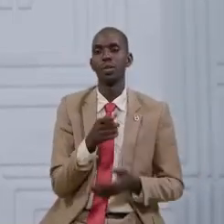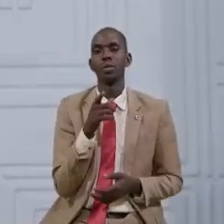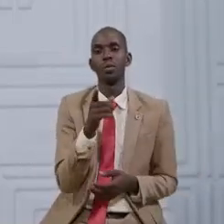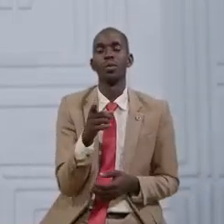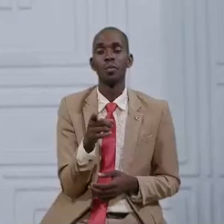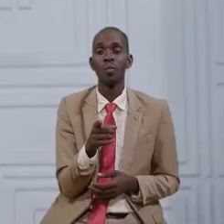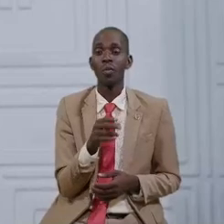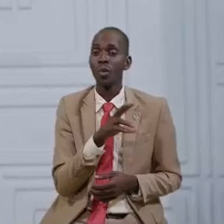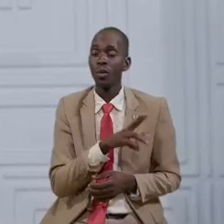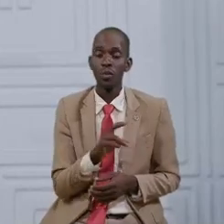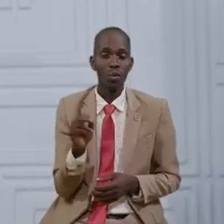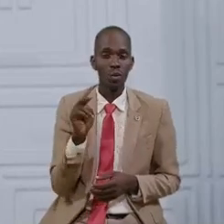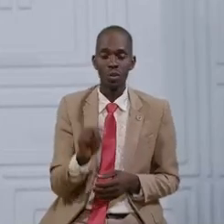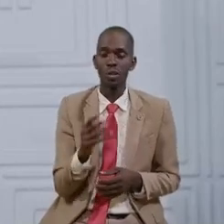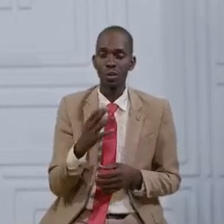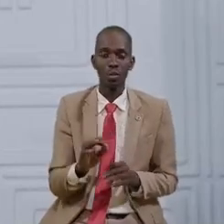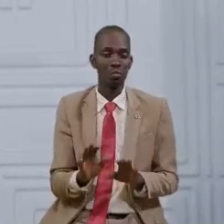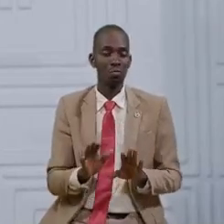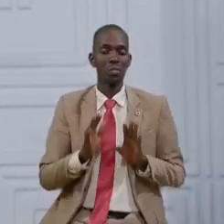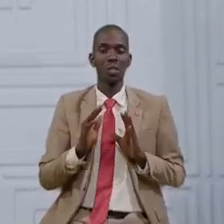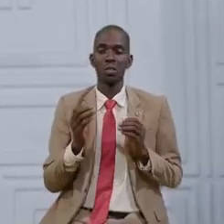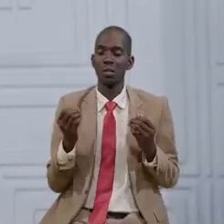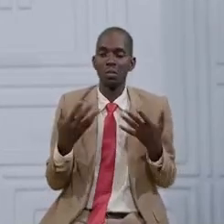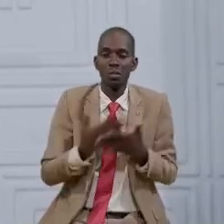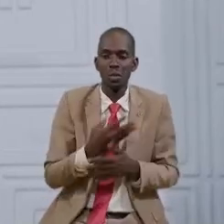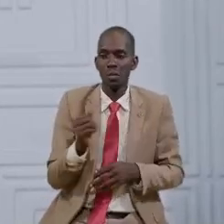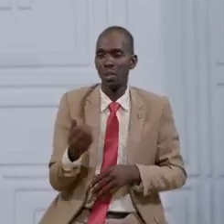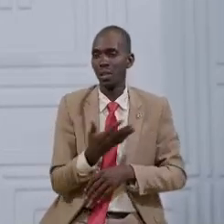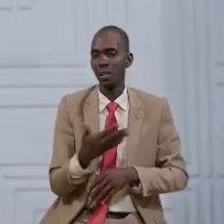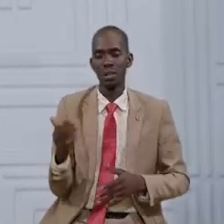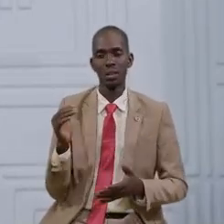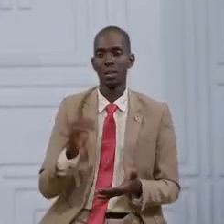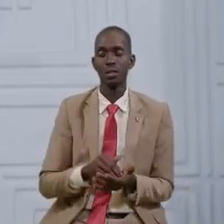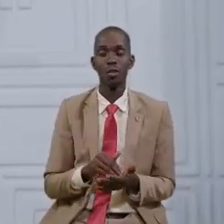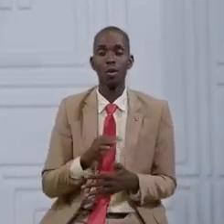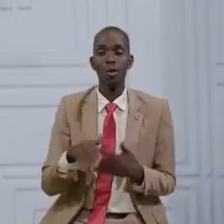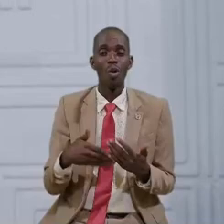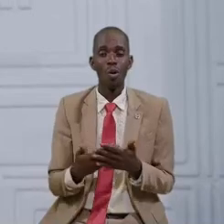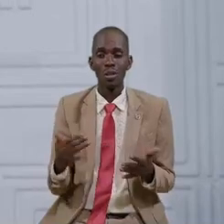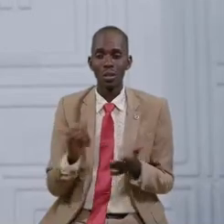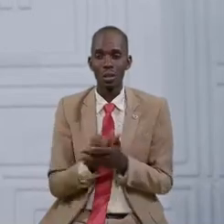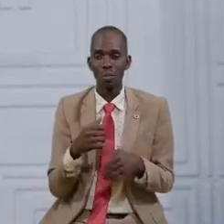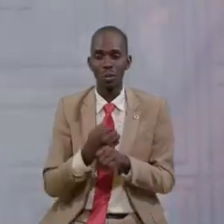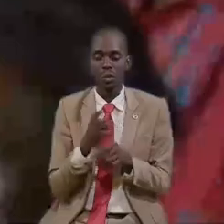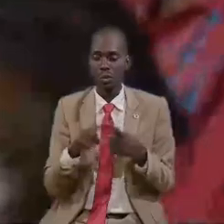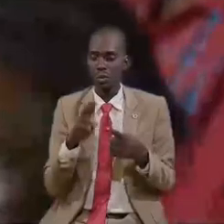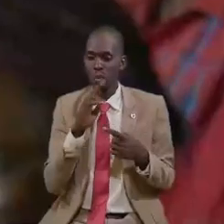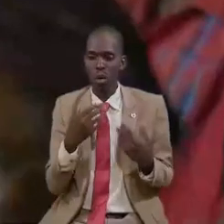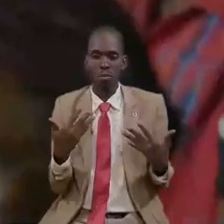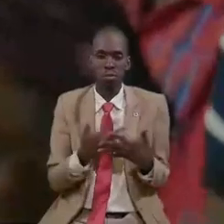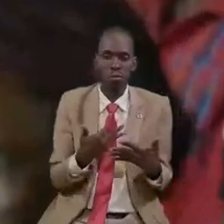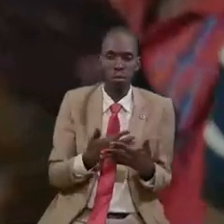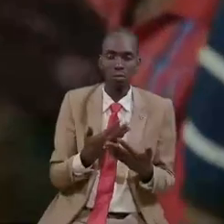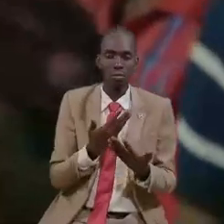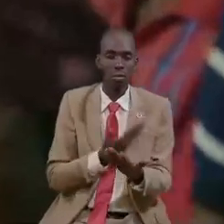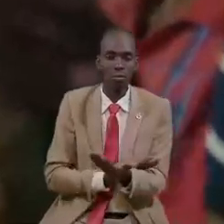Le lion de la tribu de Juda, le grand lion, est entré en nous aujourd'hui. Il va détruire